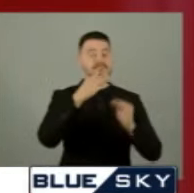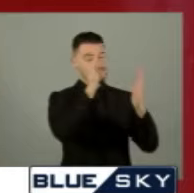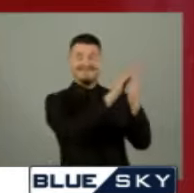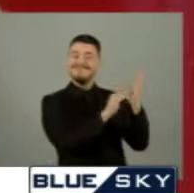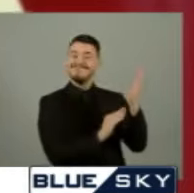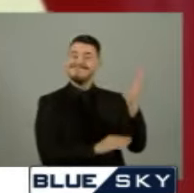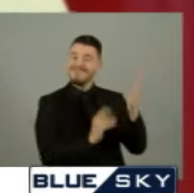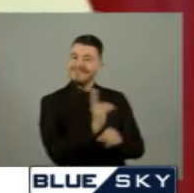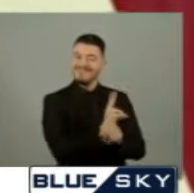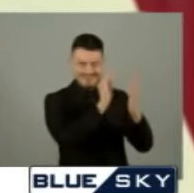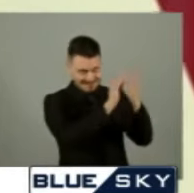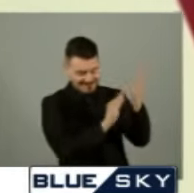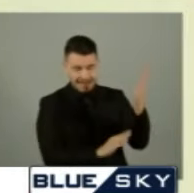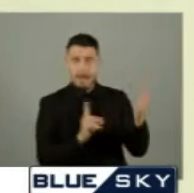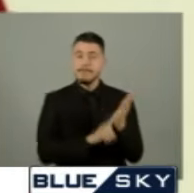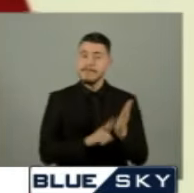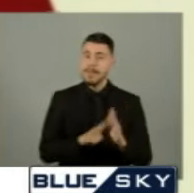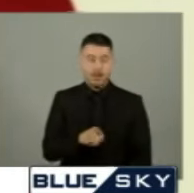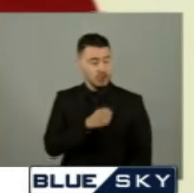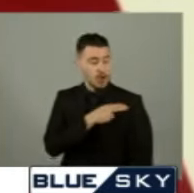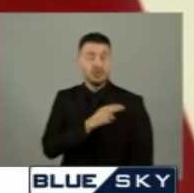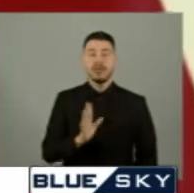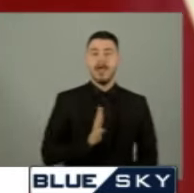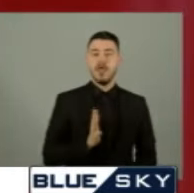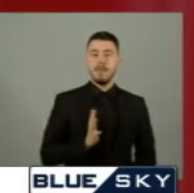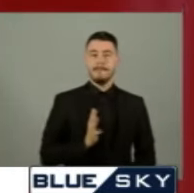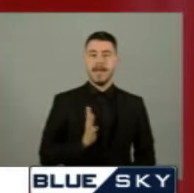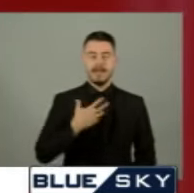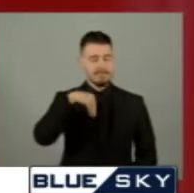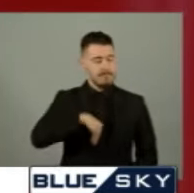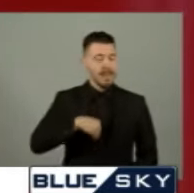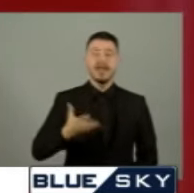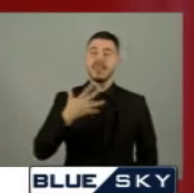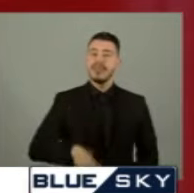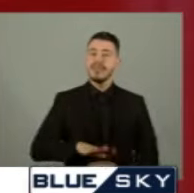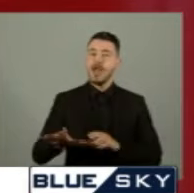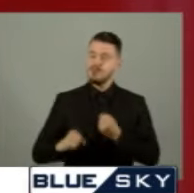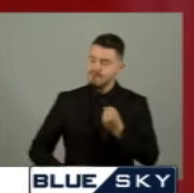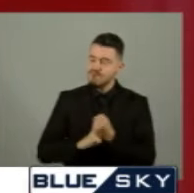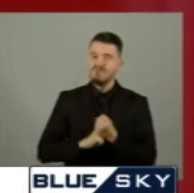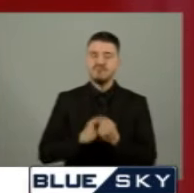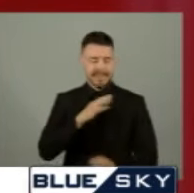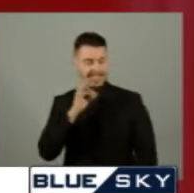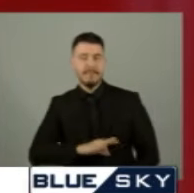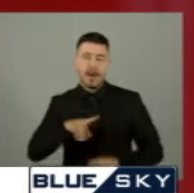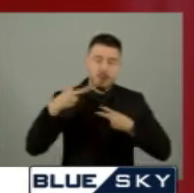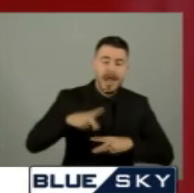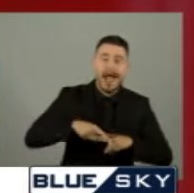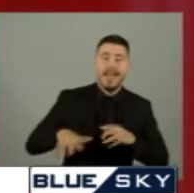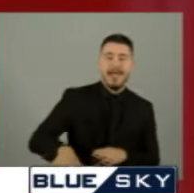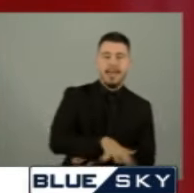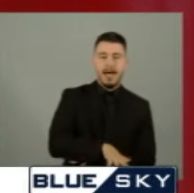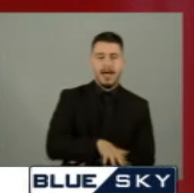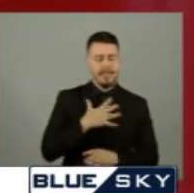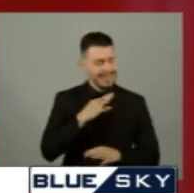των κομμάτων μας να είναι άνθρωποι ικανοί και με διάθεση να προασπίσουν τα εθνικά μας συμφέροντα. Είμαι σίγουρη πως τις